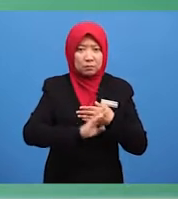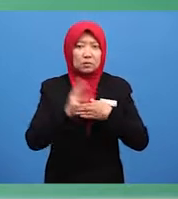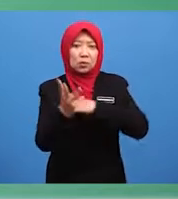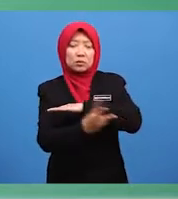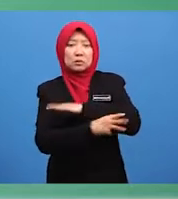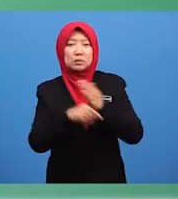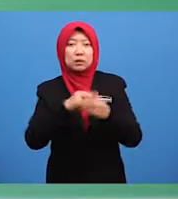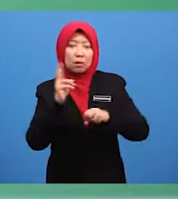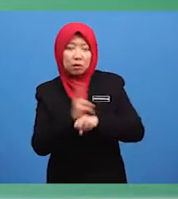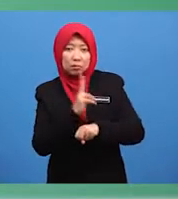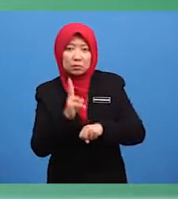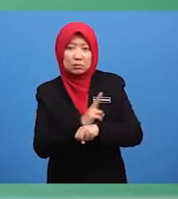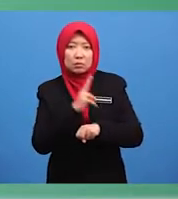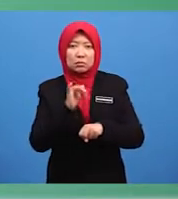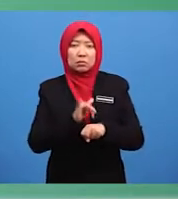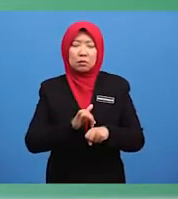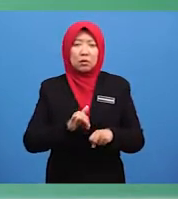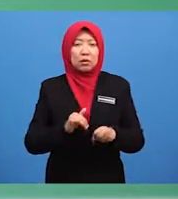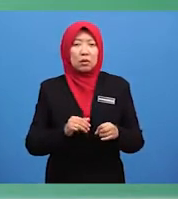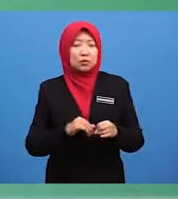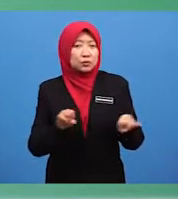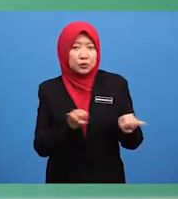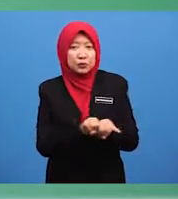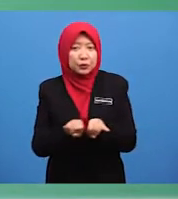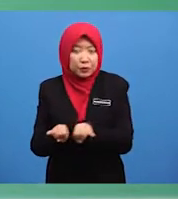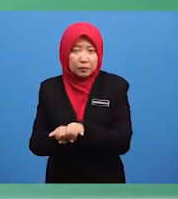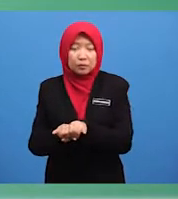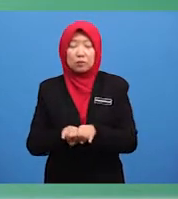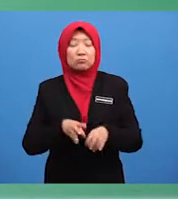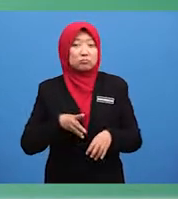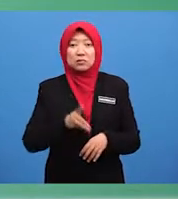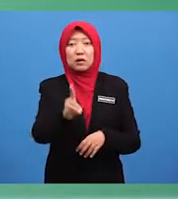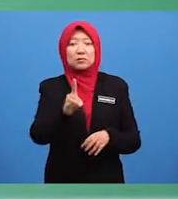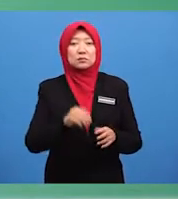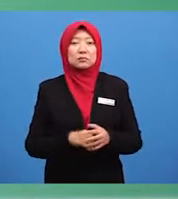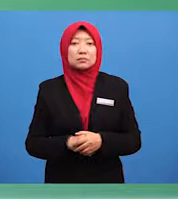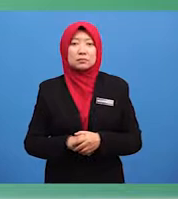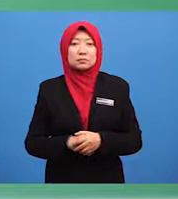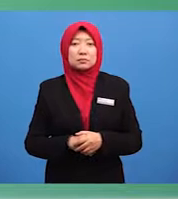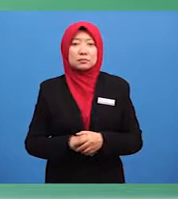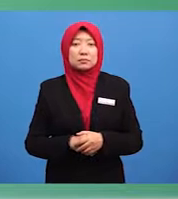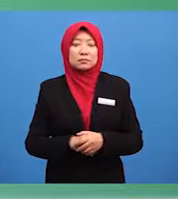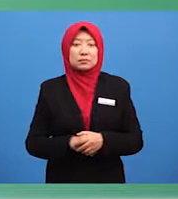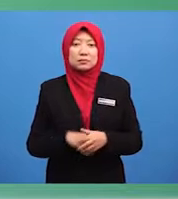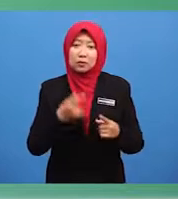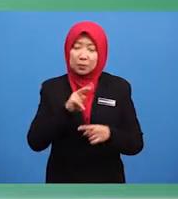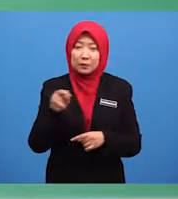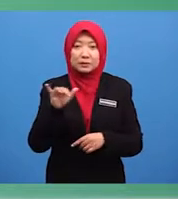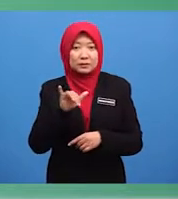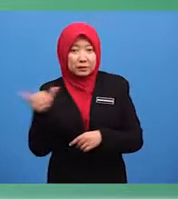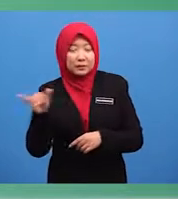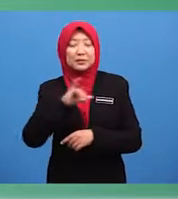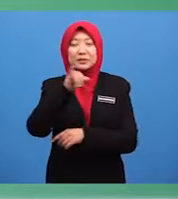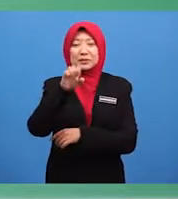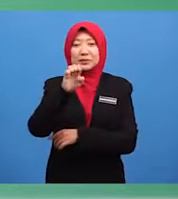ini, hakisan yang giat, aliran deras. Ya, jawapannya